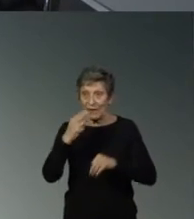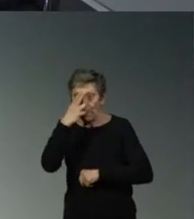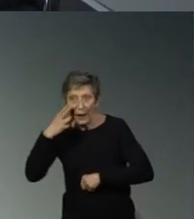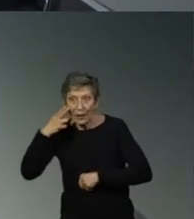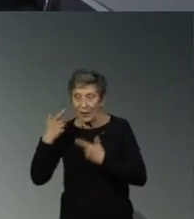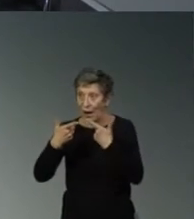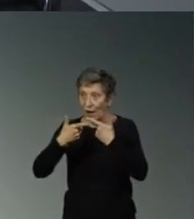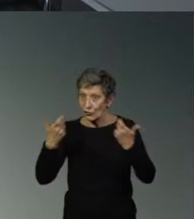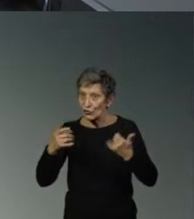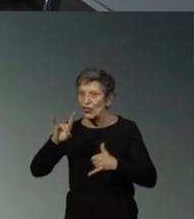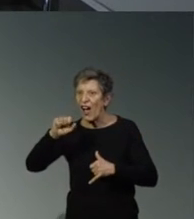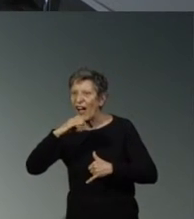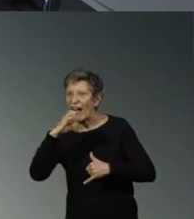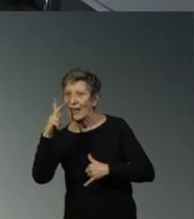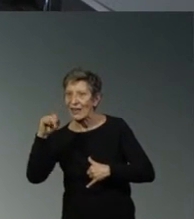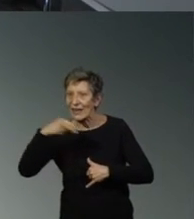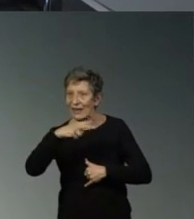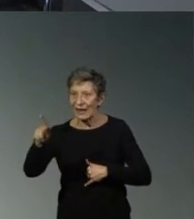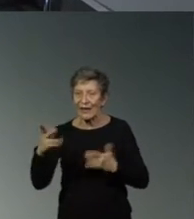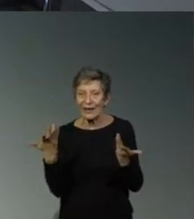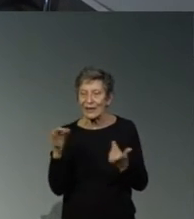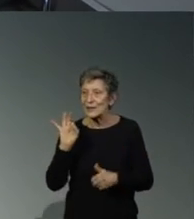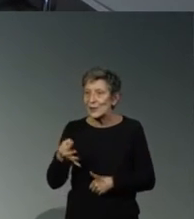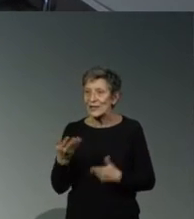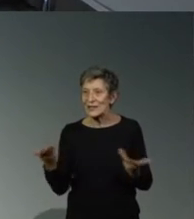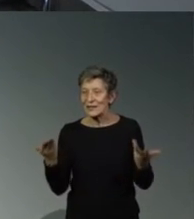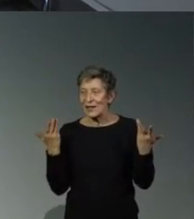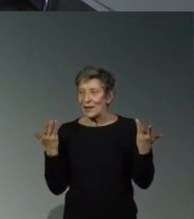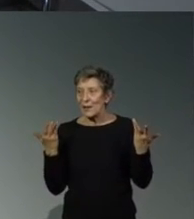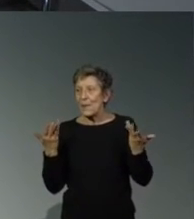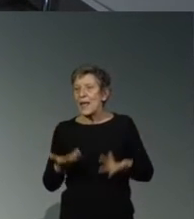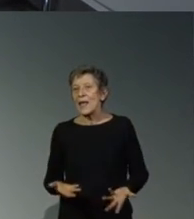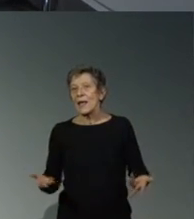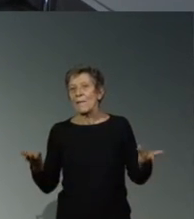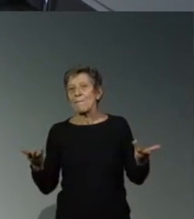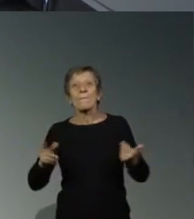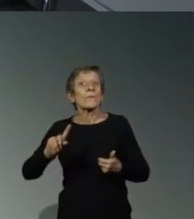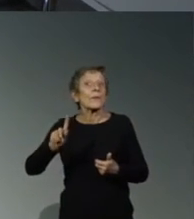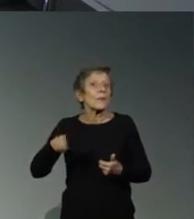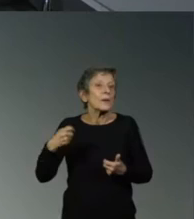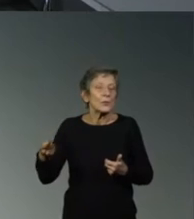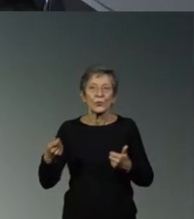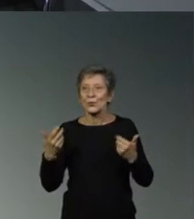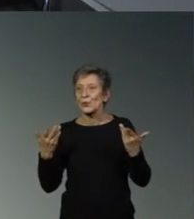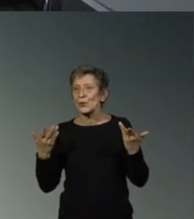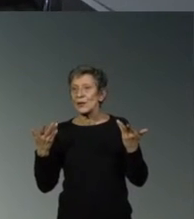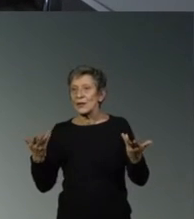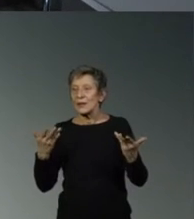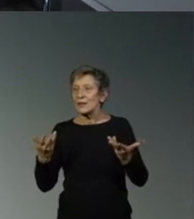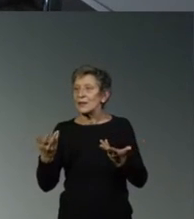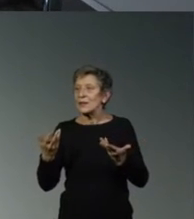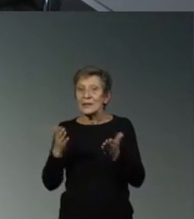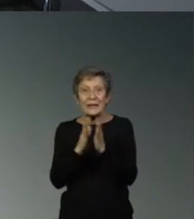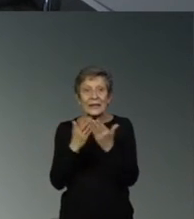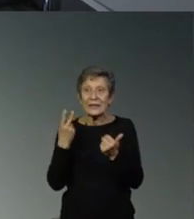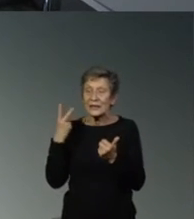Et en introduction de cette rencontre, même si ça n'est pas directement le décorum de vos fictions, c'est